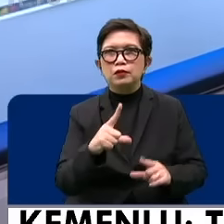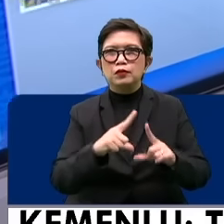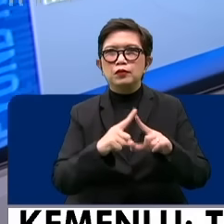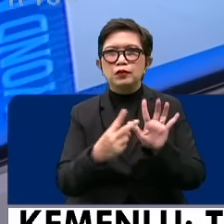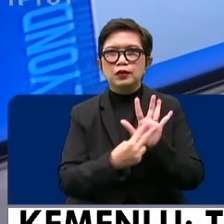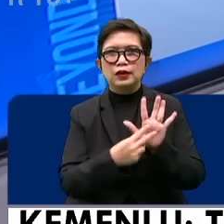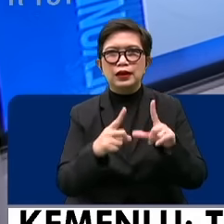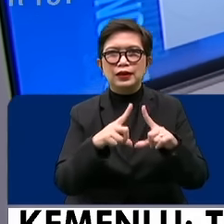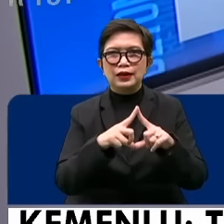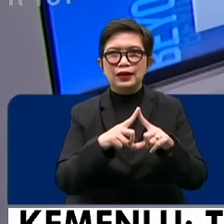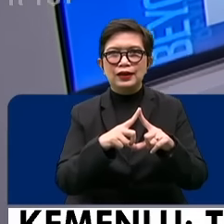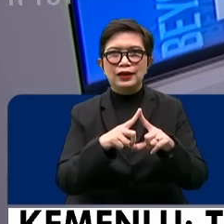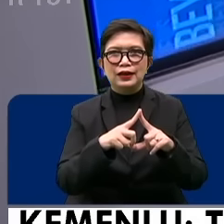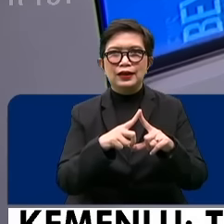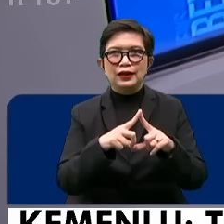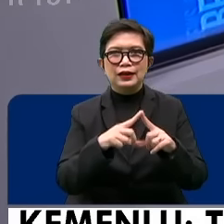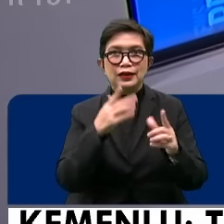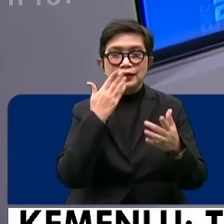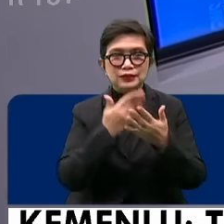Pak Maulana, selamat pagi.